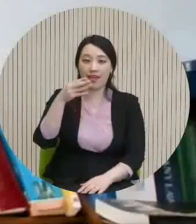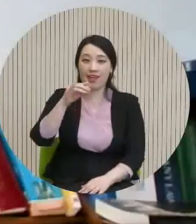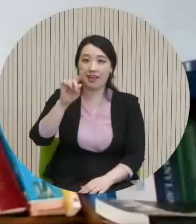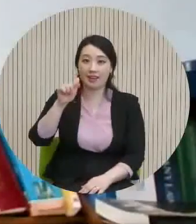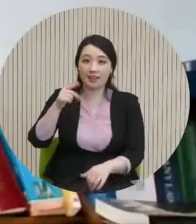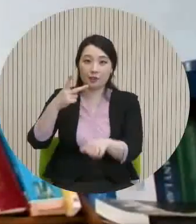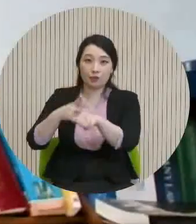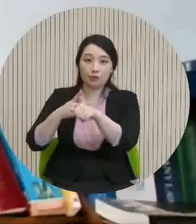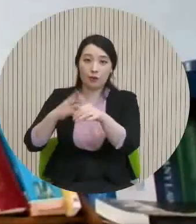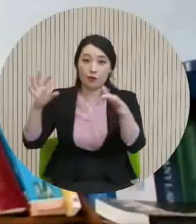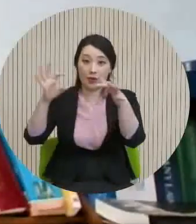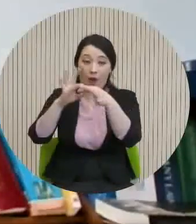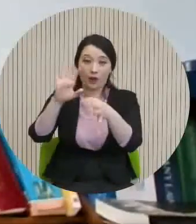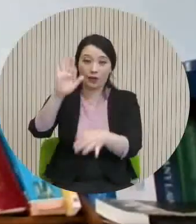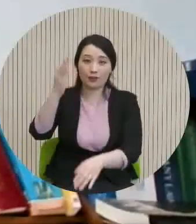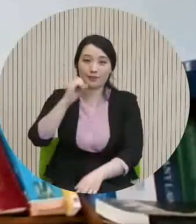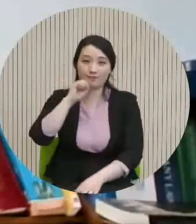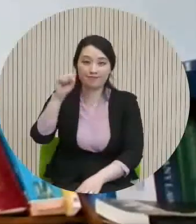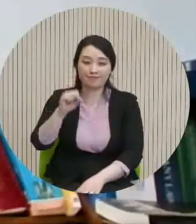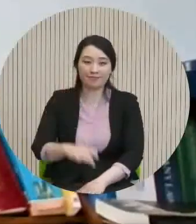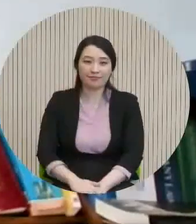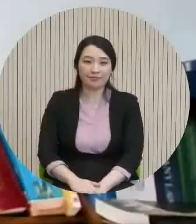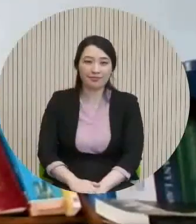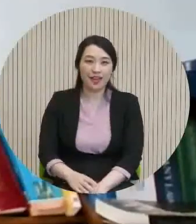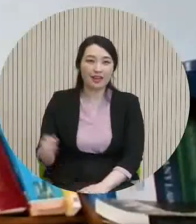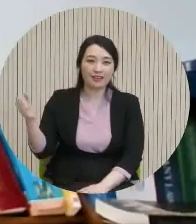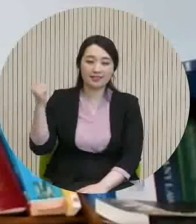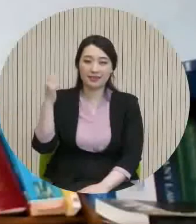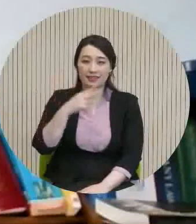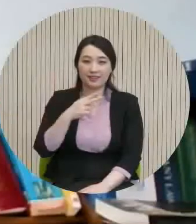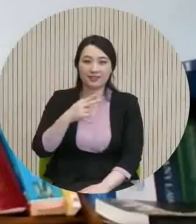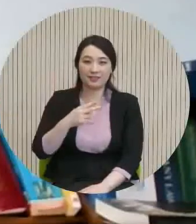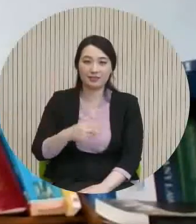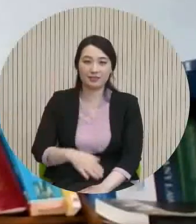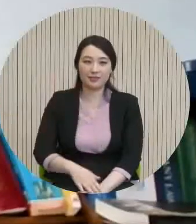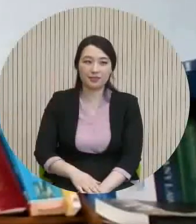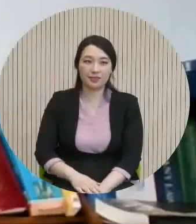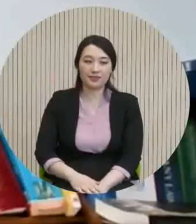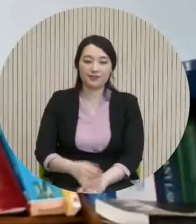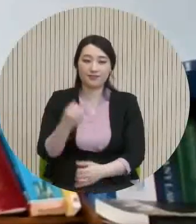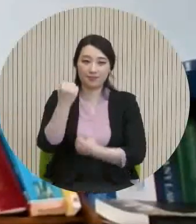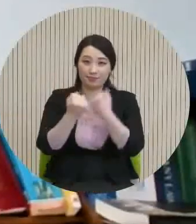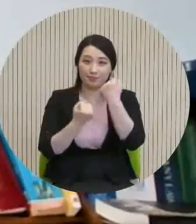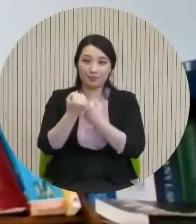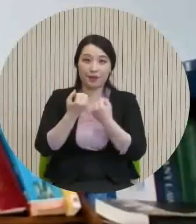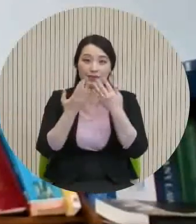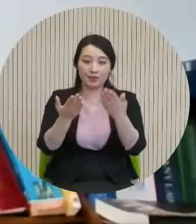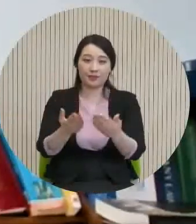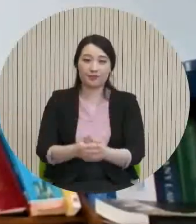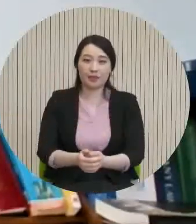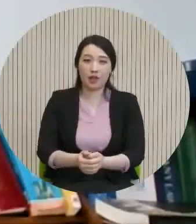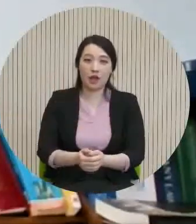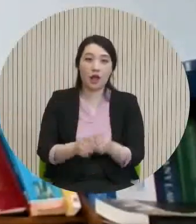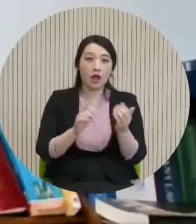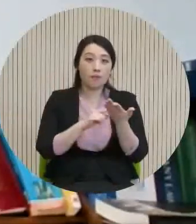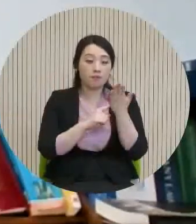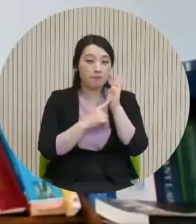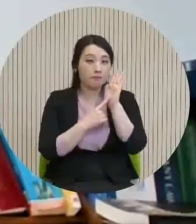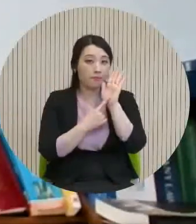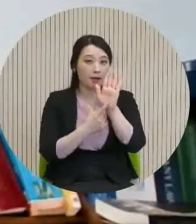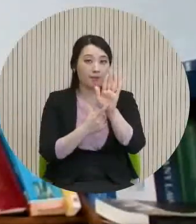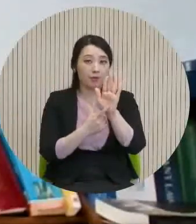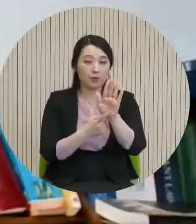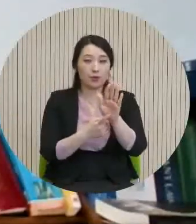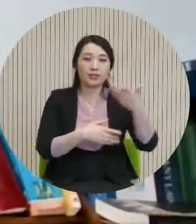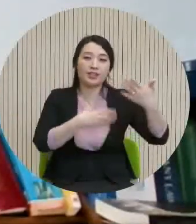Now Eric is joining us. 다시 안내를 드리겠습니다. 발표는 영상으로